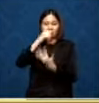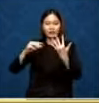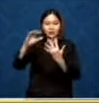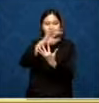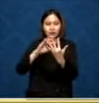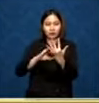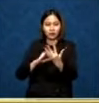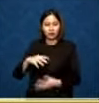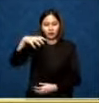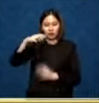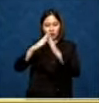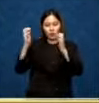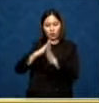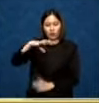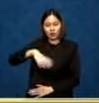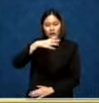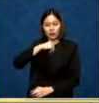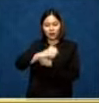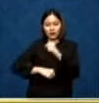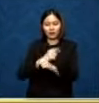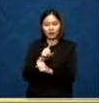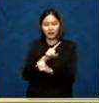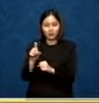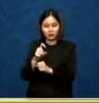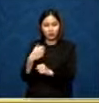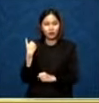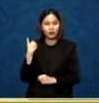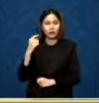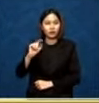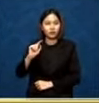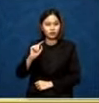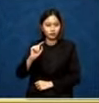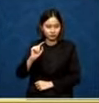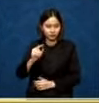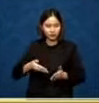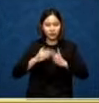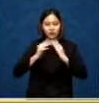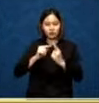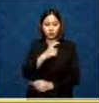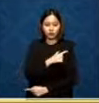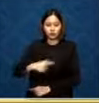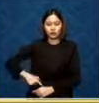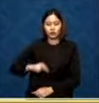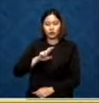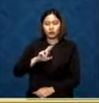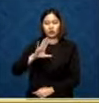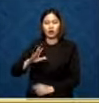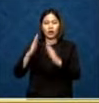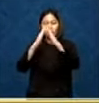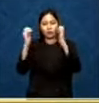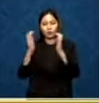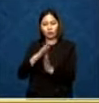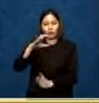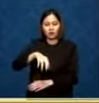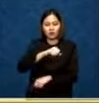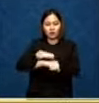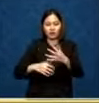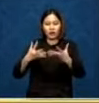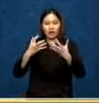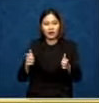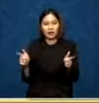ายุกว่า100ปีนะครับโบสถ์เก่าวัดแสงสว่างสร้างมาตั้งแต่สมัยรัชกาลที่5เป็นโบสถ์ก่ออิฐถือปูนขนาดเล็ก